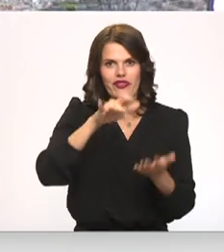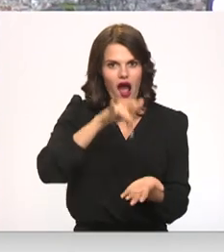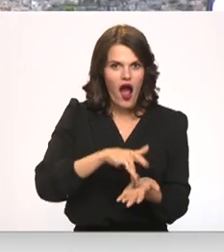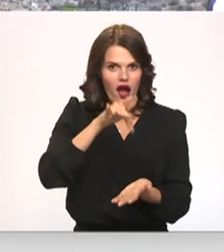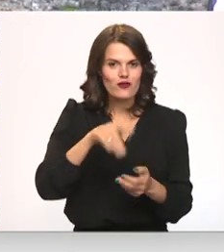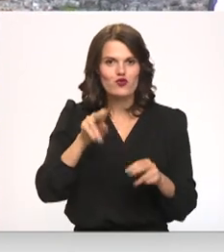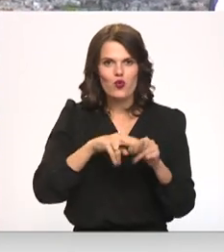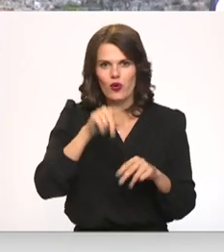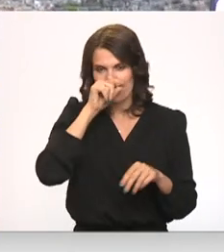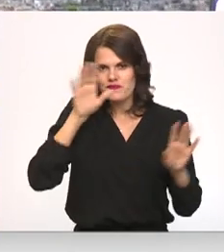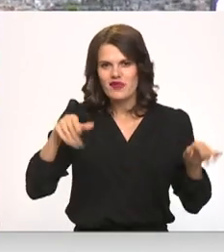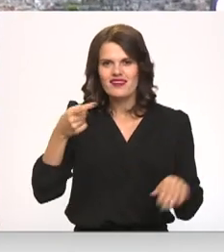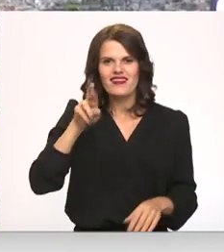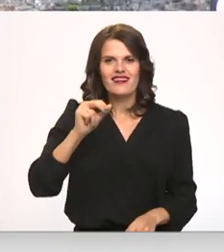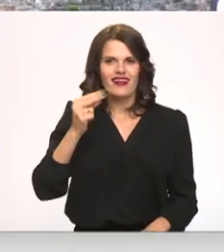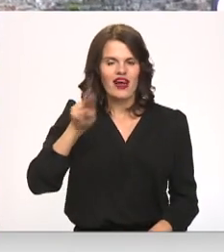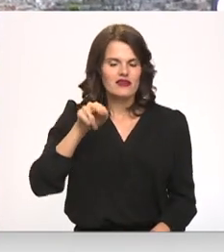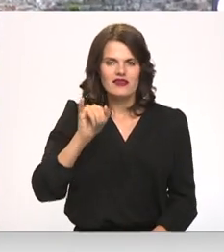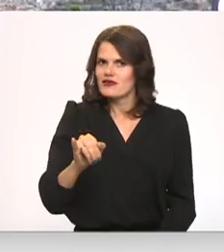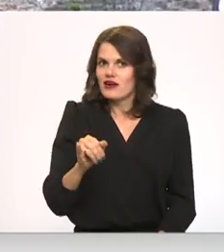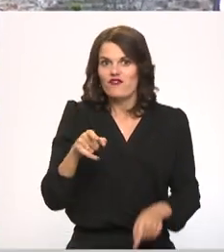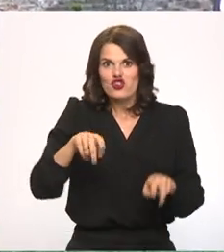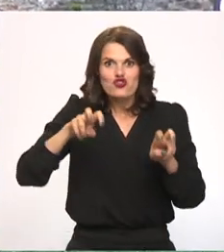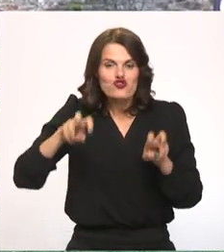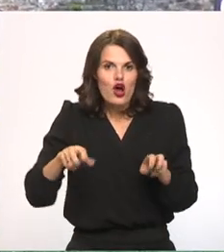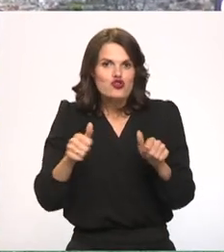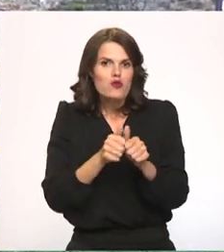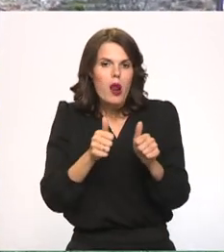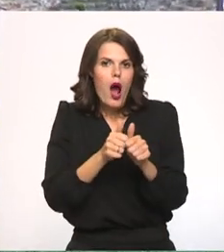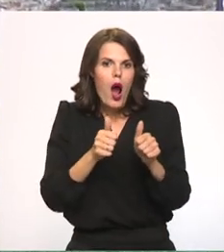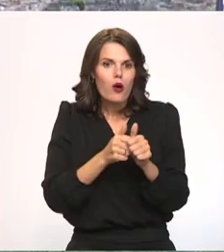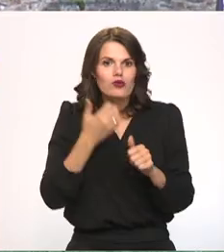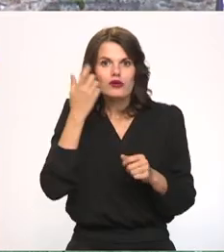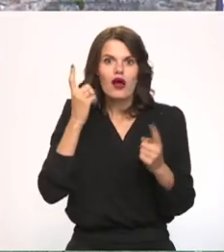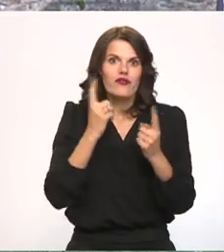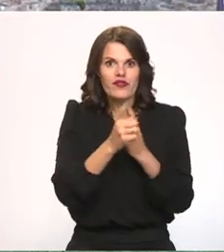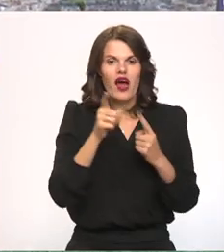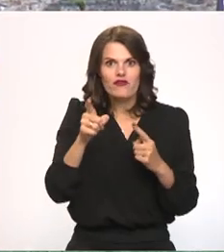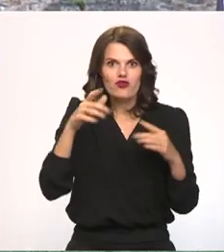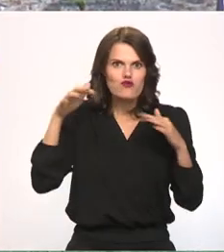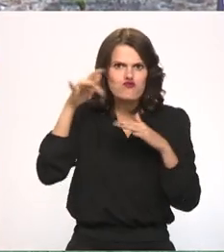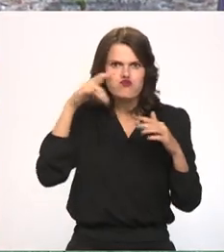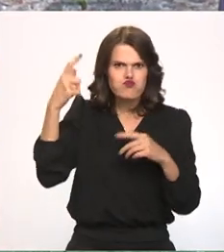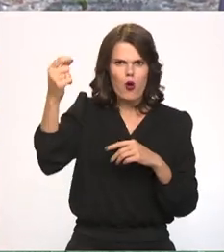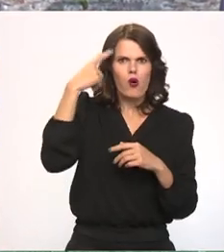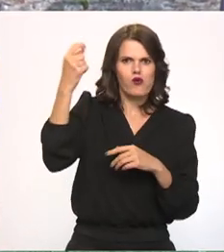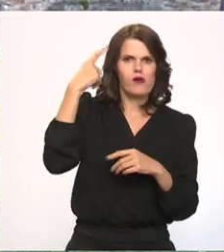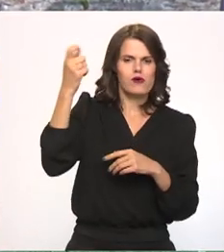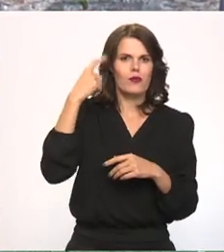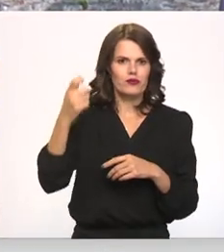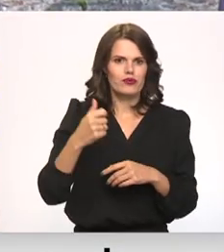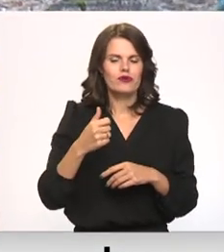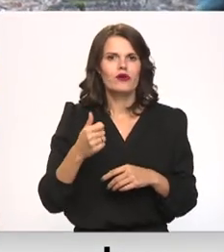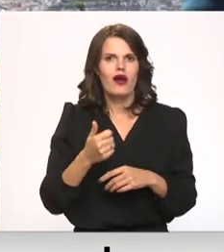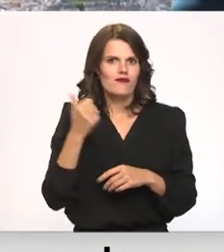meža strazdi vienkārši. Viņš sēž blakus krūmā, un kad tu nāc klāt, viņš barās, ka tu, kur tu man tagad ogas lasi nost, man